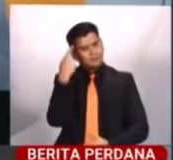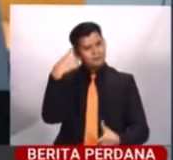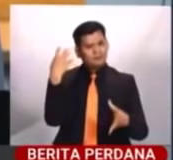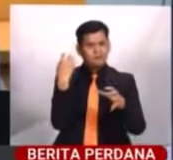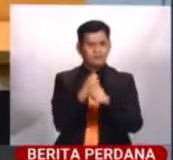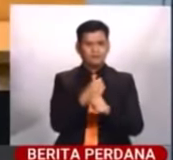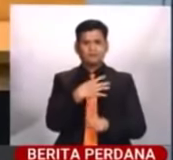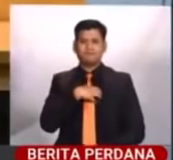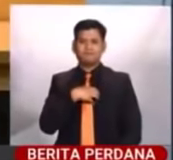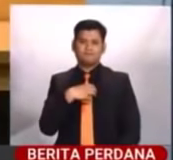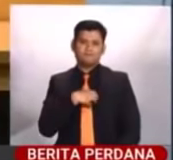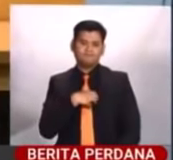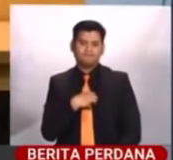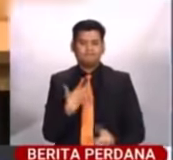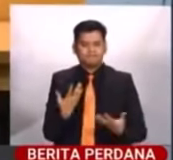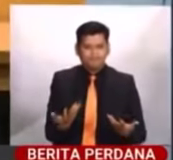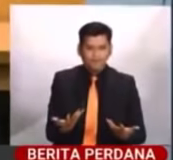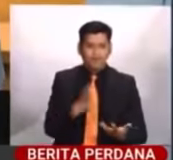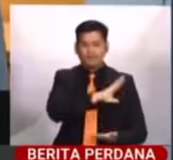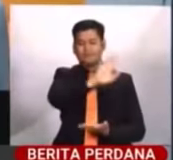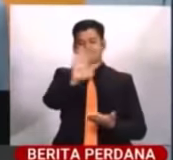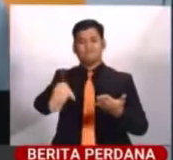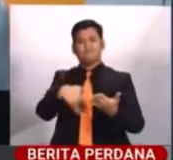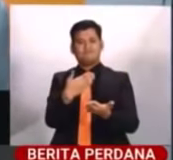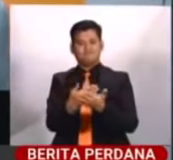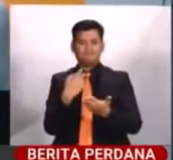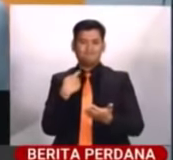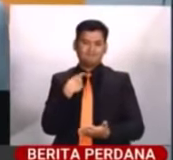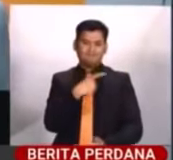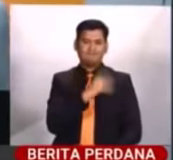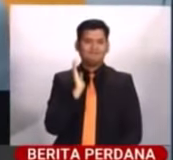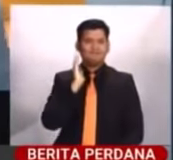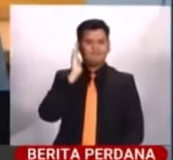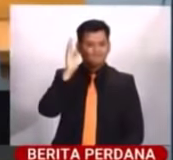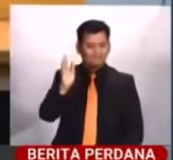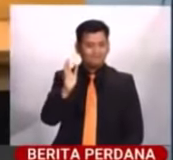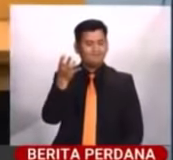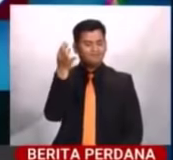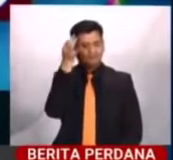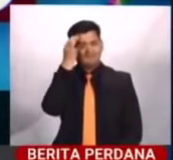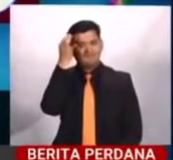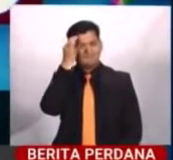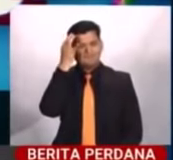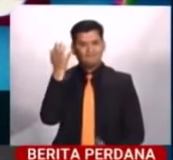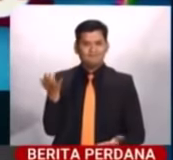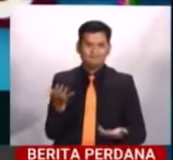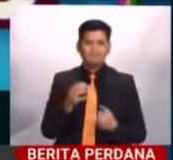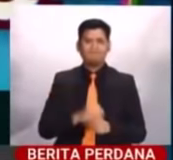dan komen. Dan semua ini akan diambil kira.